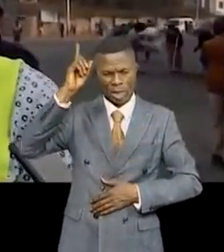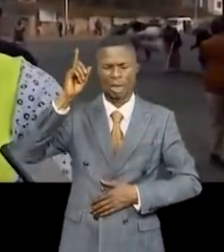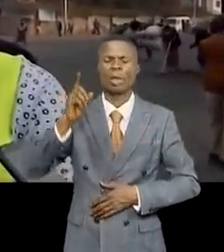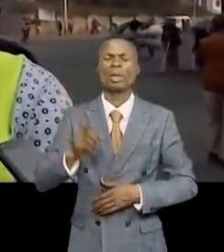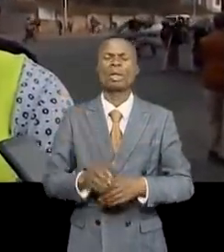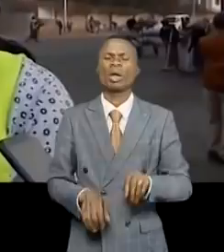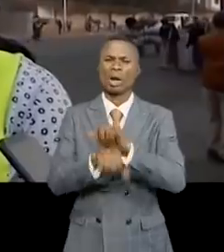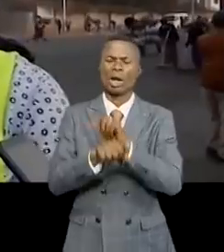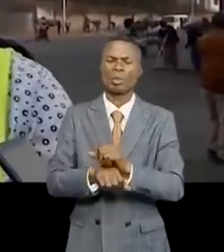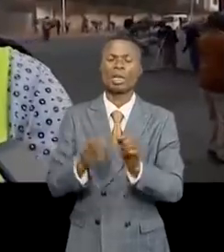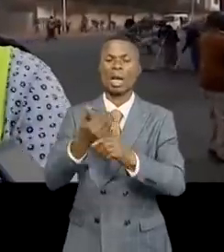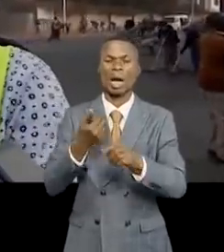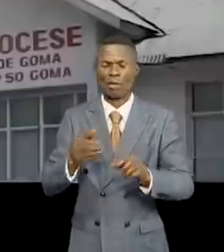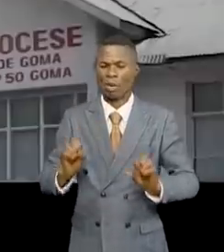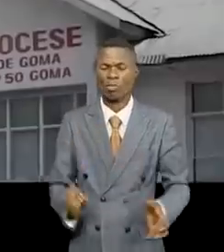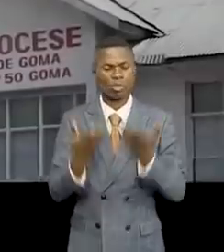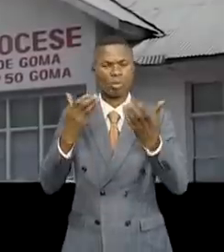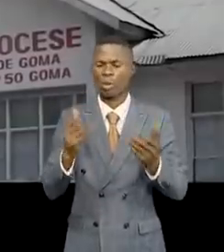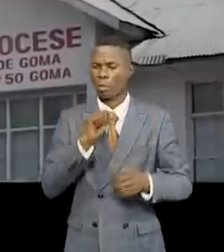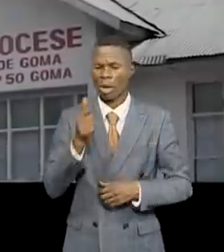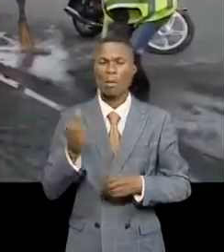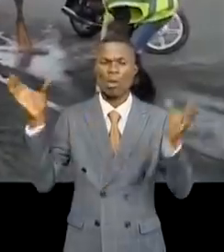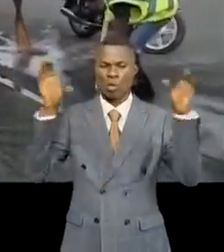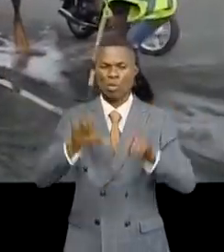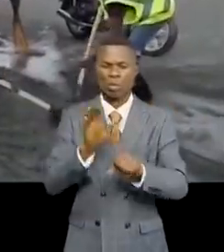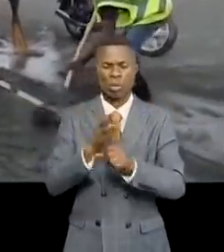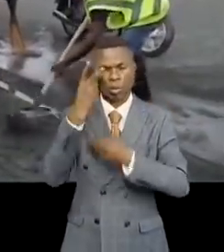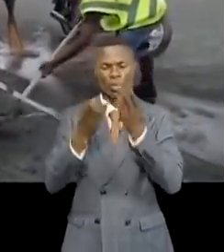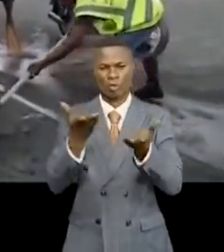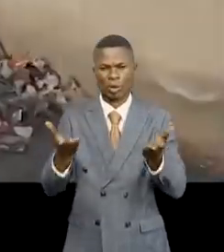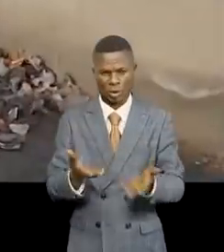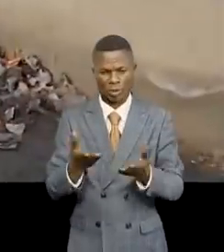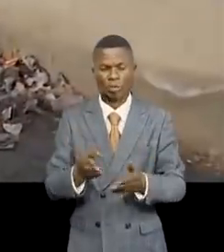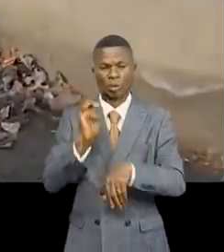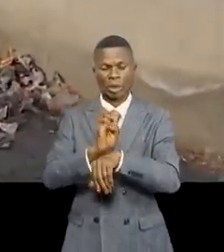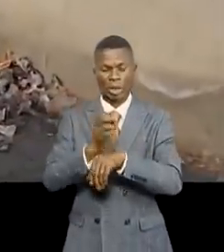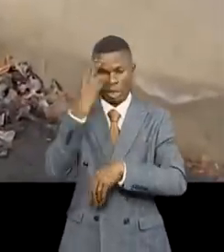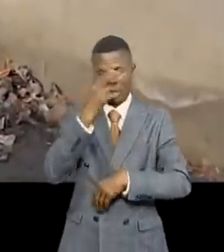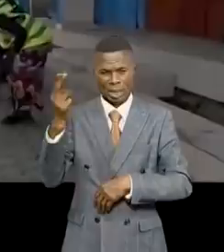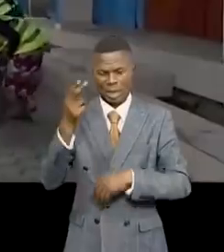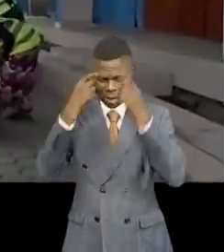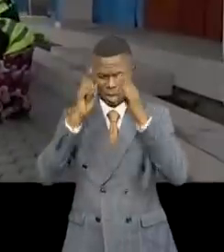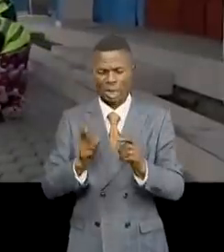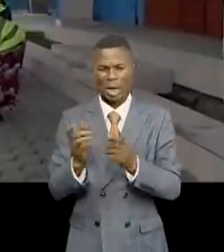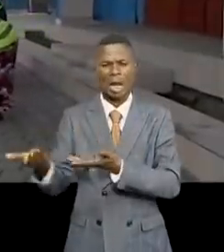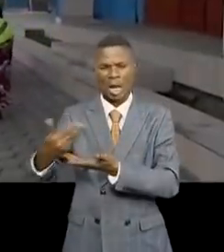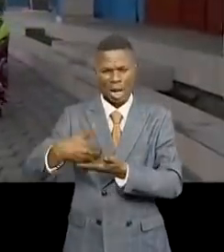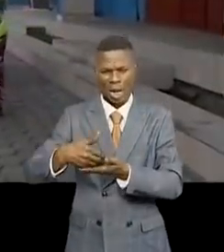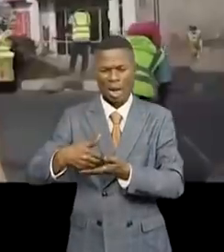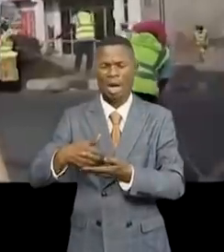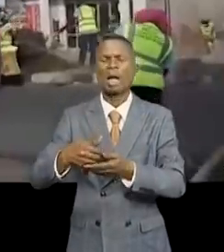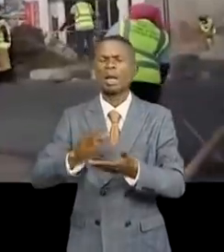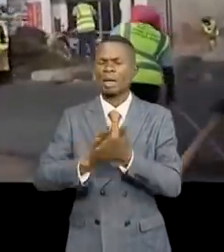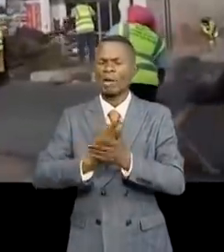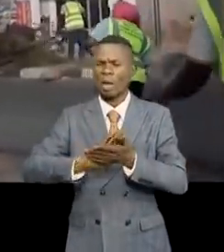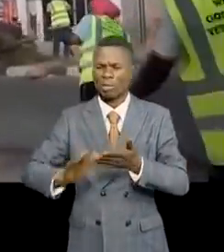l'a toujours dit, la ville touristique. La Caritas qui tient à voir la ville de Goma assainie avant le retour des déplacés qui ont fui la récente